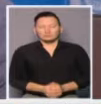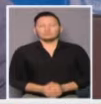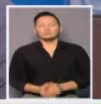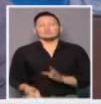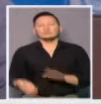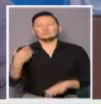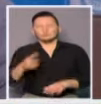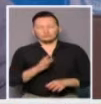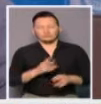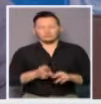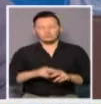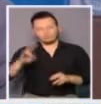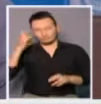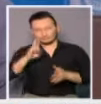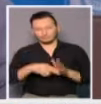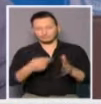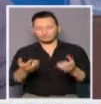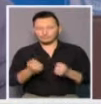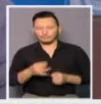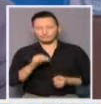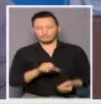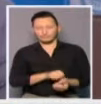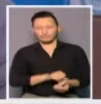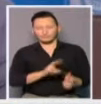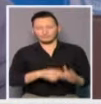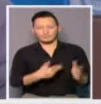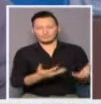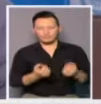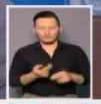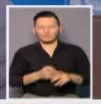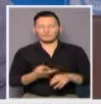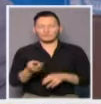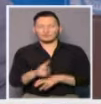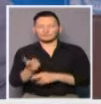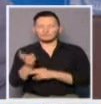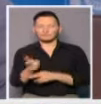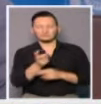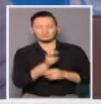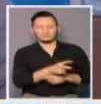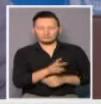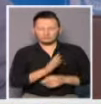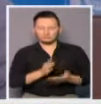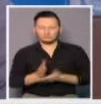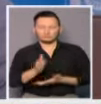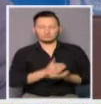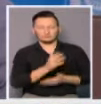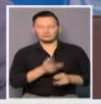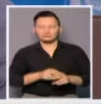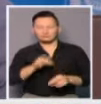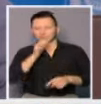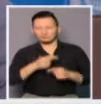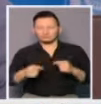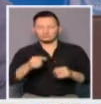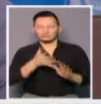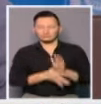получения справки из психоневрологического диспансера и наркодиспансера обращались в два разных учреждения. Это требовало определенного времени